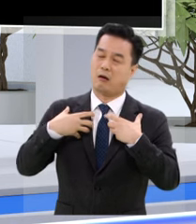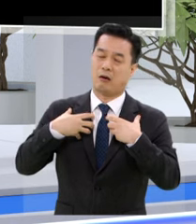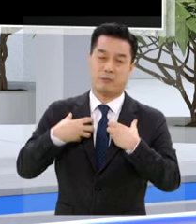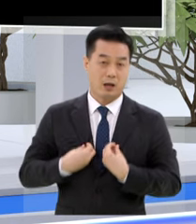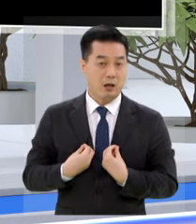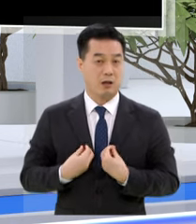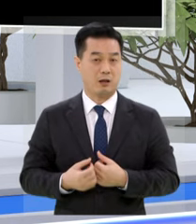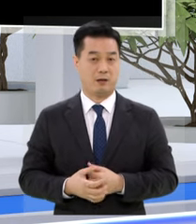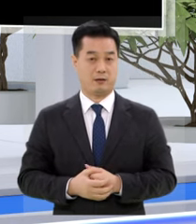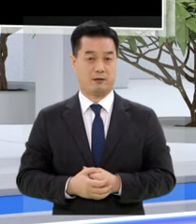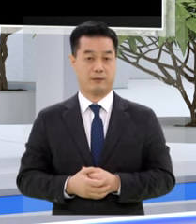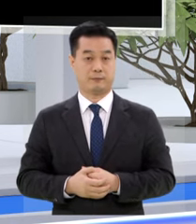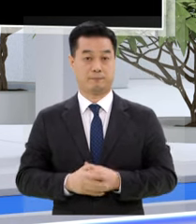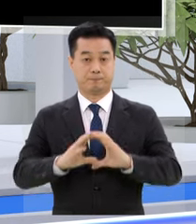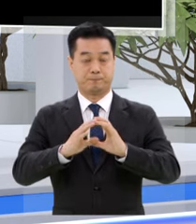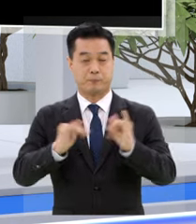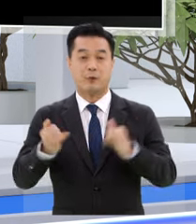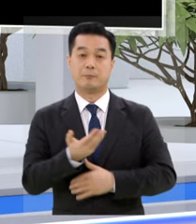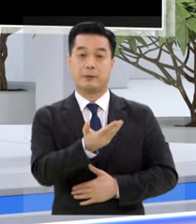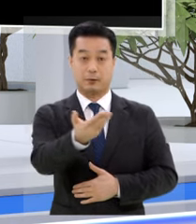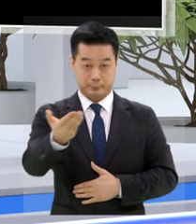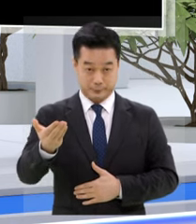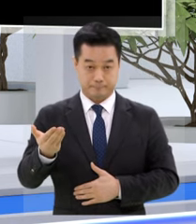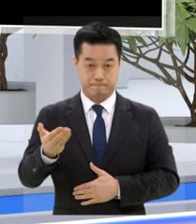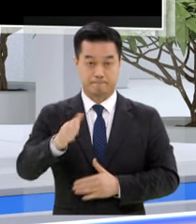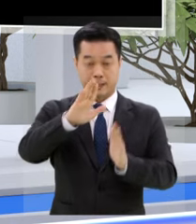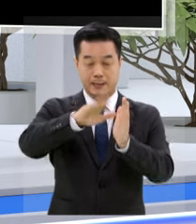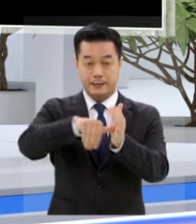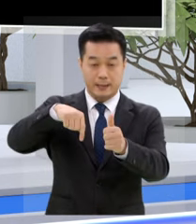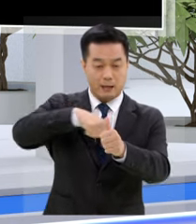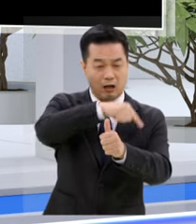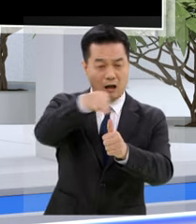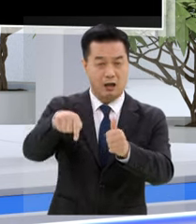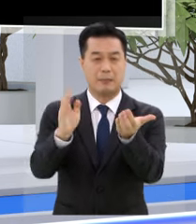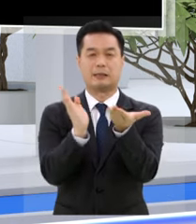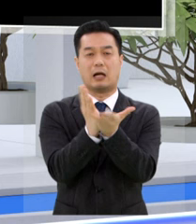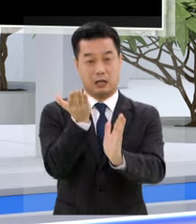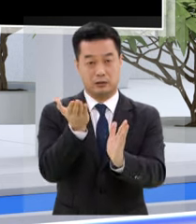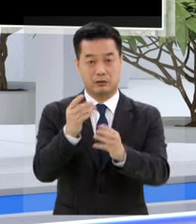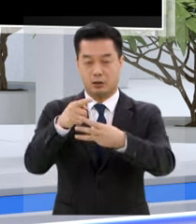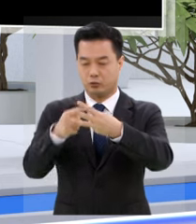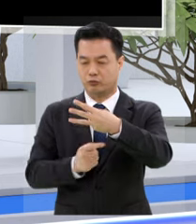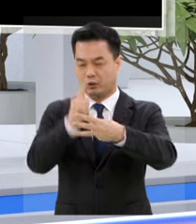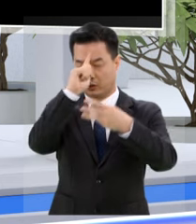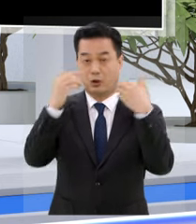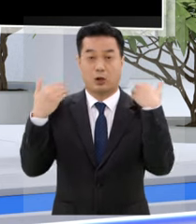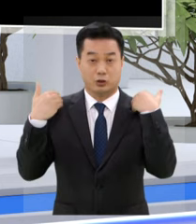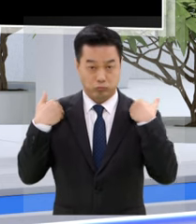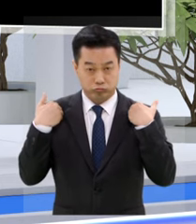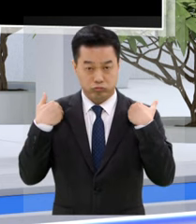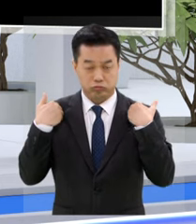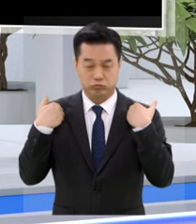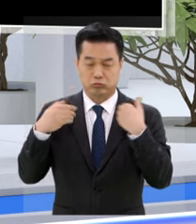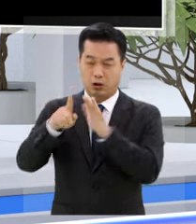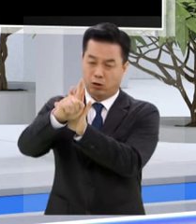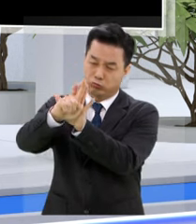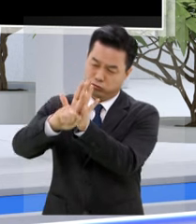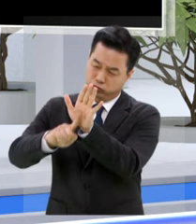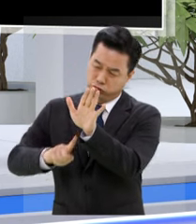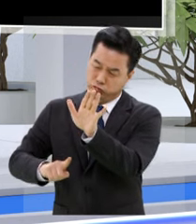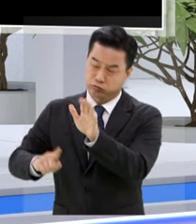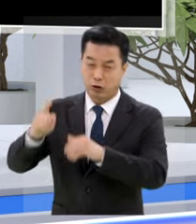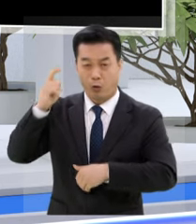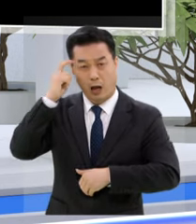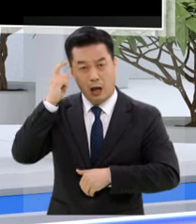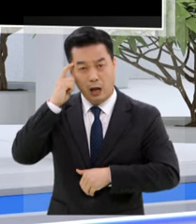느낍니다 국민 여러분 시대 흐름에 역행하는 윤성열 정부의 후진적인 정책